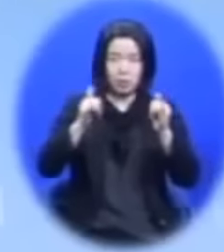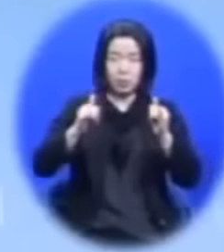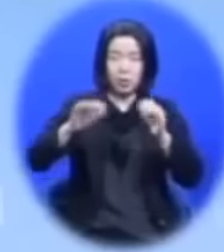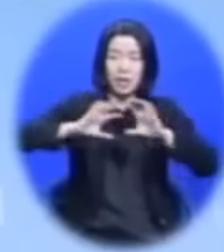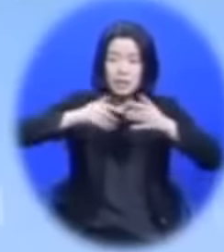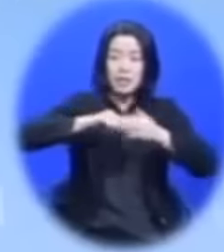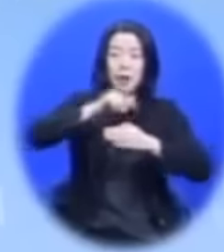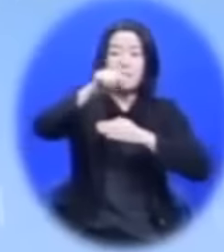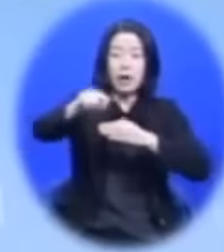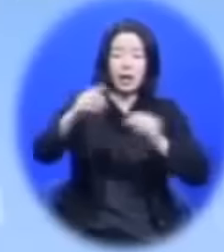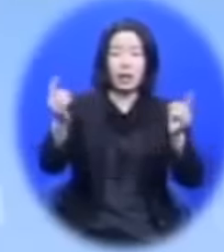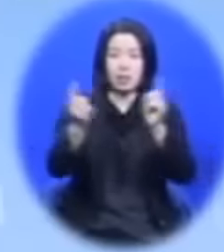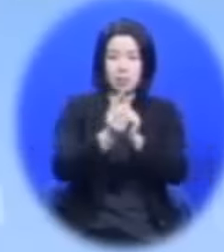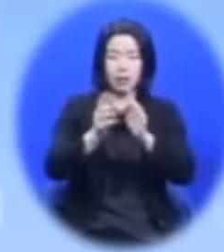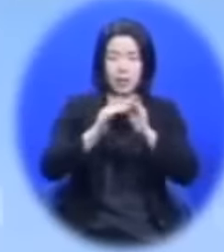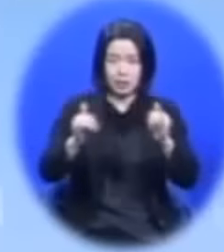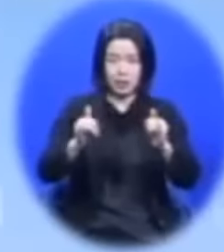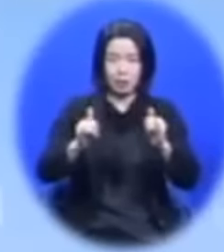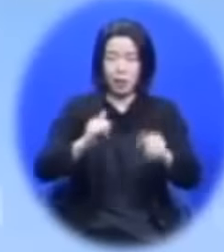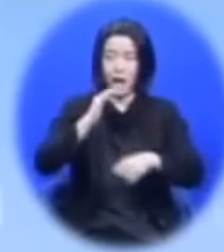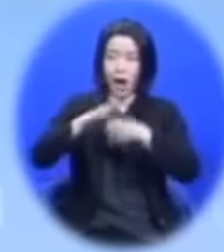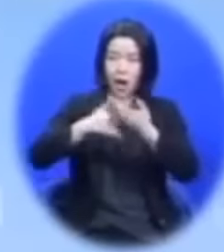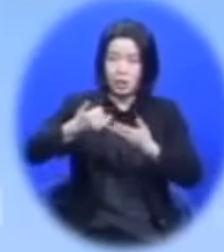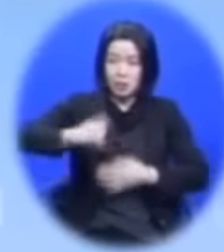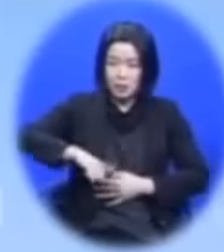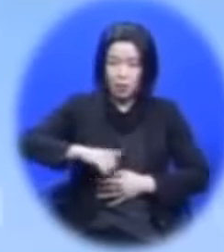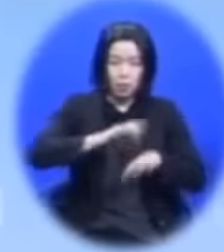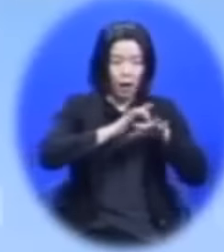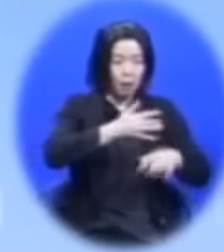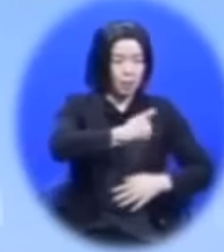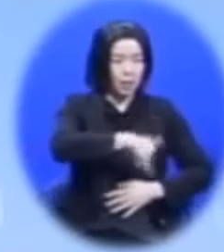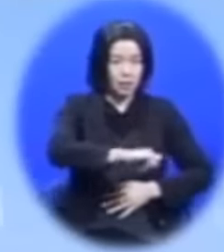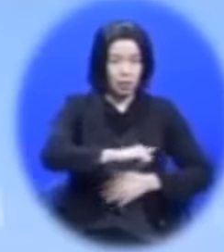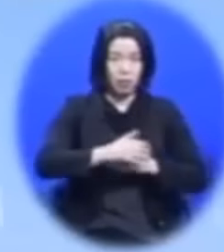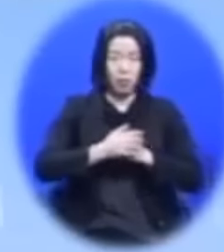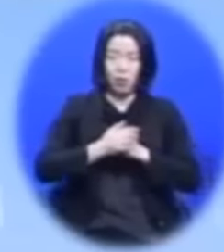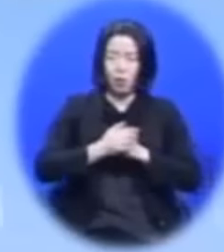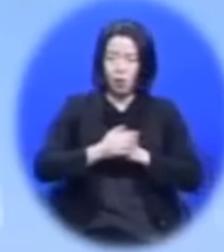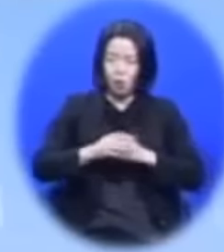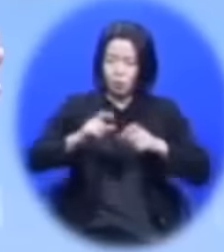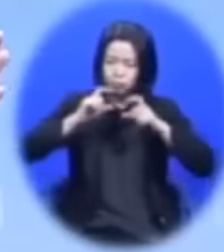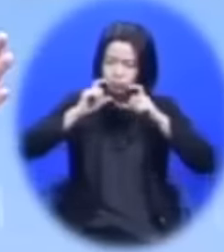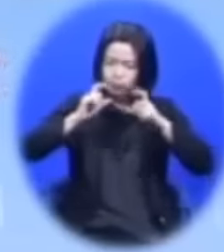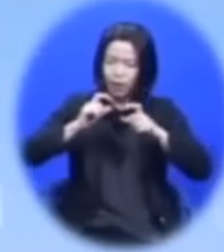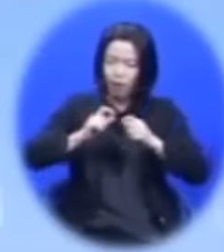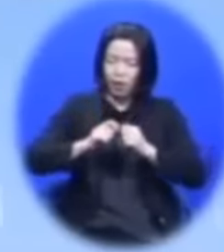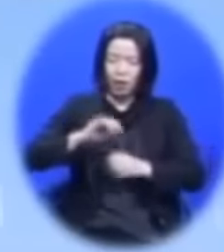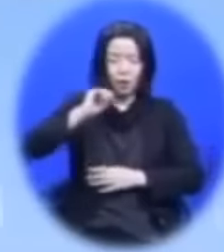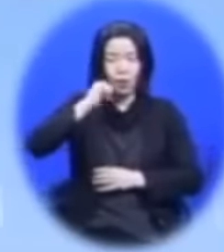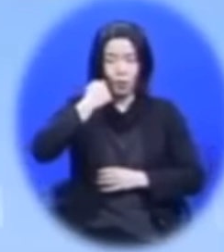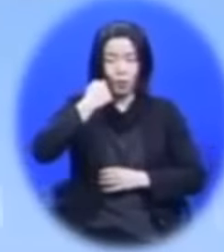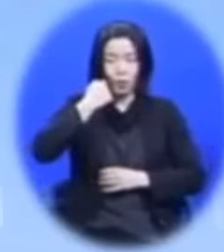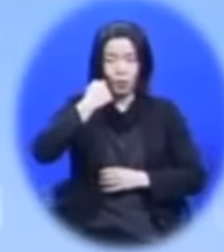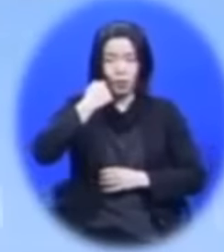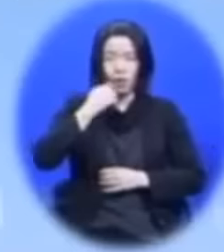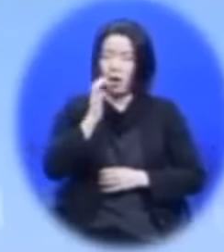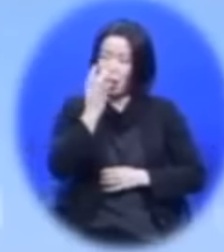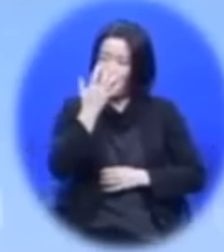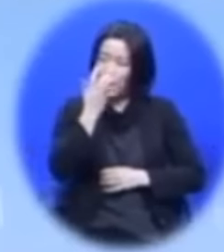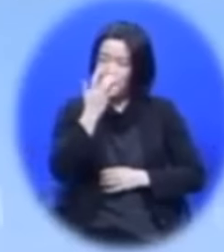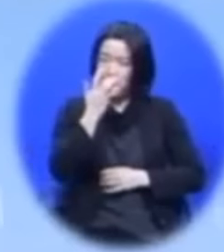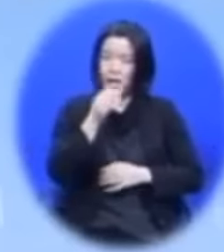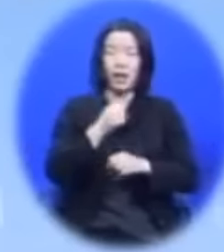사람들도 하나님의 자녀인지 악마의 자녀인지 단정하기가 좀 어려워서 아주